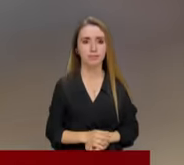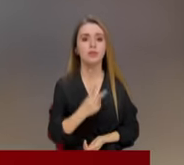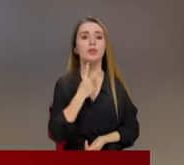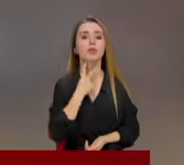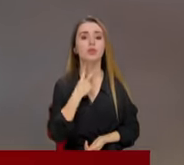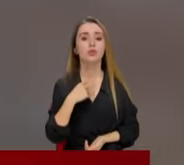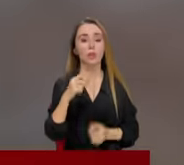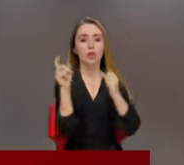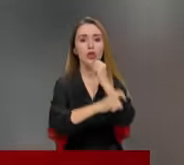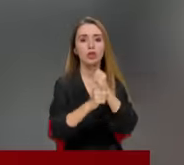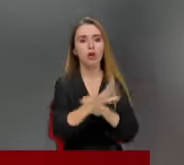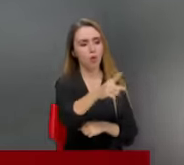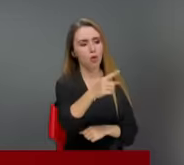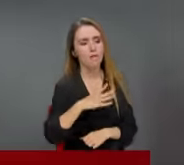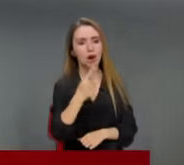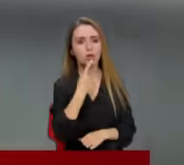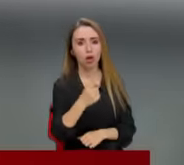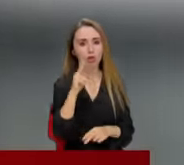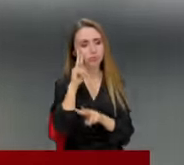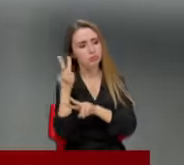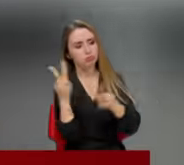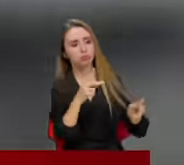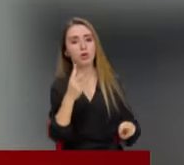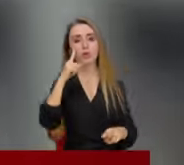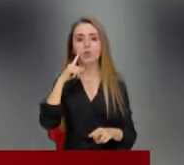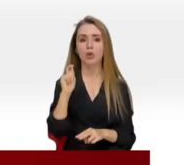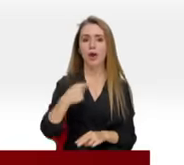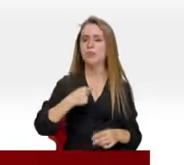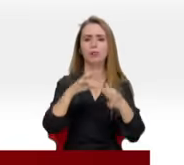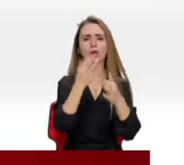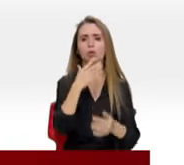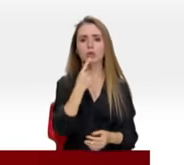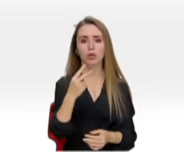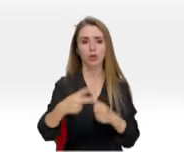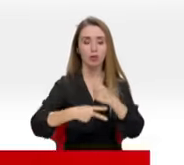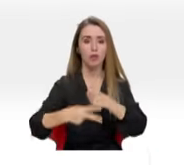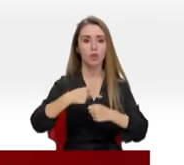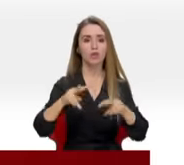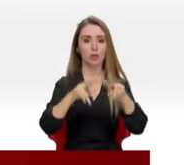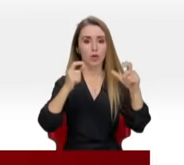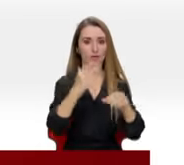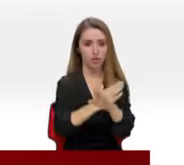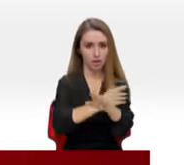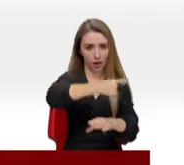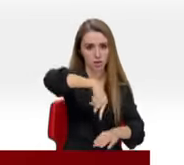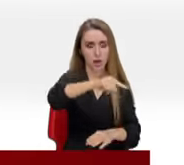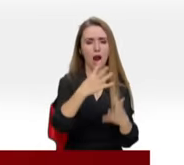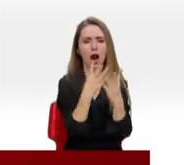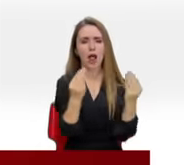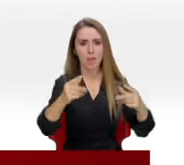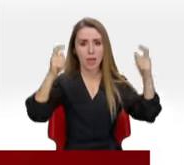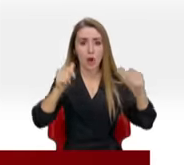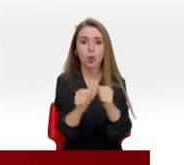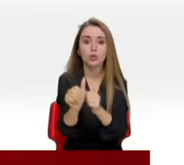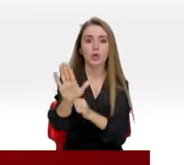Rusya olayı terör eylemi olarak niteledi. Gözlerim çevrildi Ukrayna, ilgimiz yok dedi. İki hafta önce Moskova'daki vatandaşlarına kalabalık